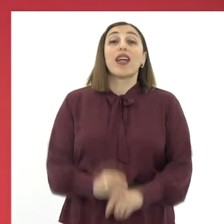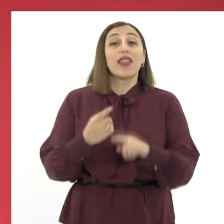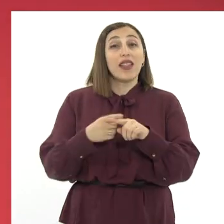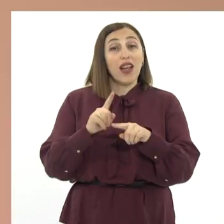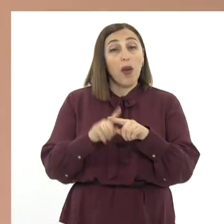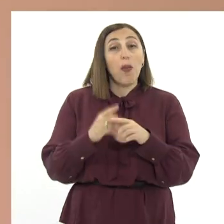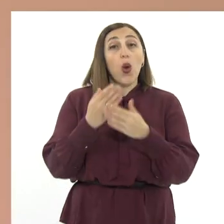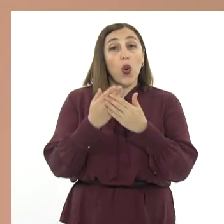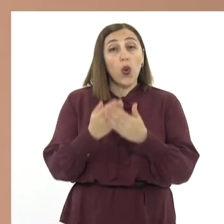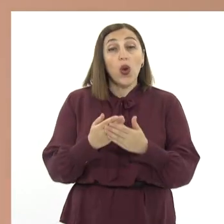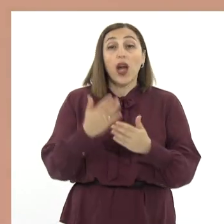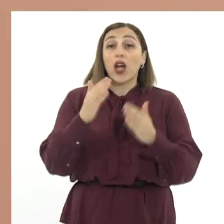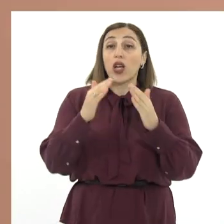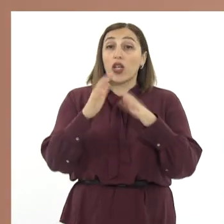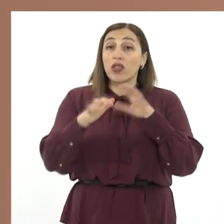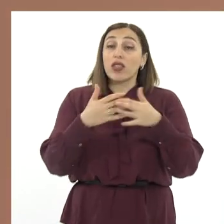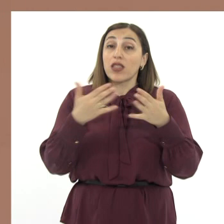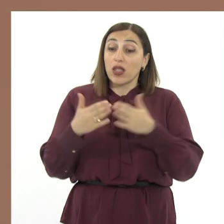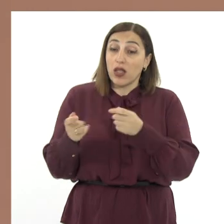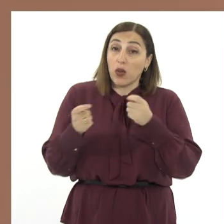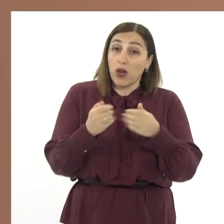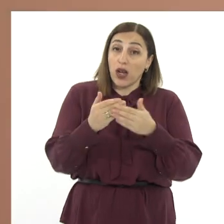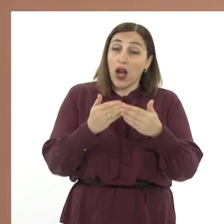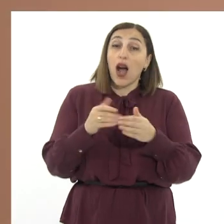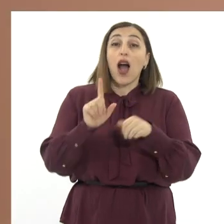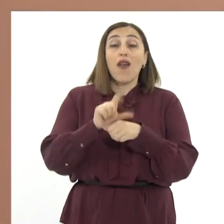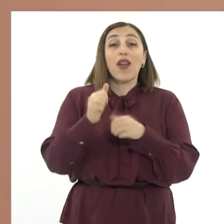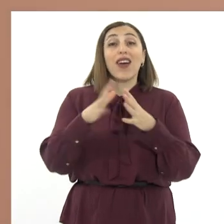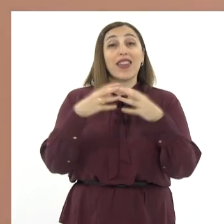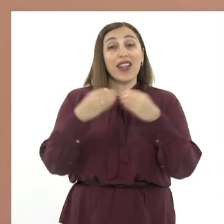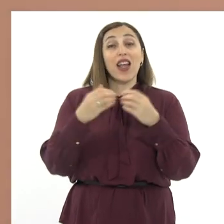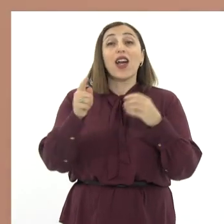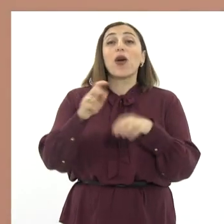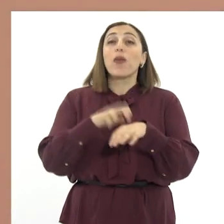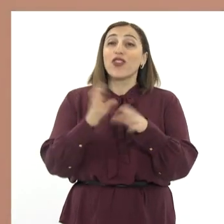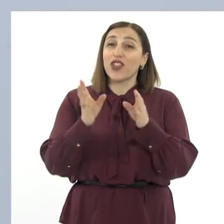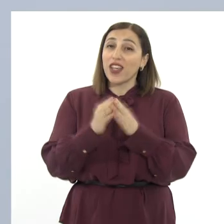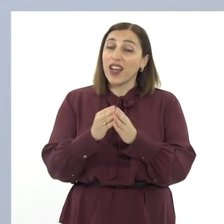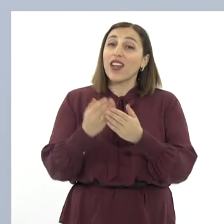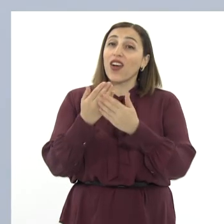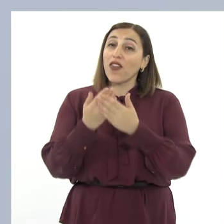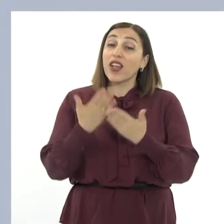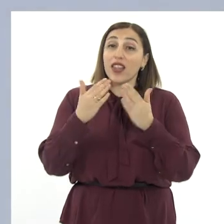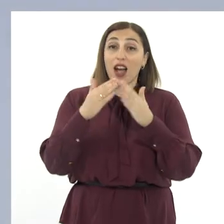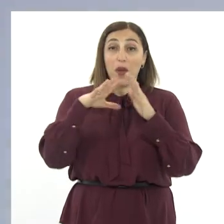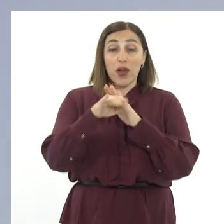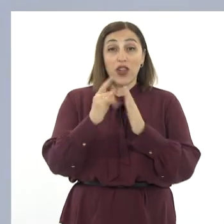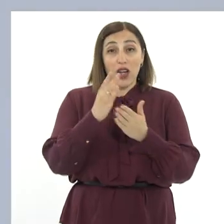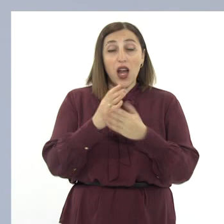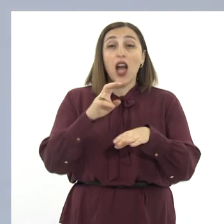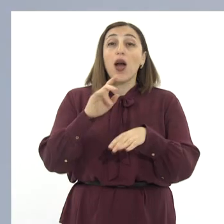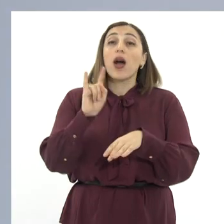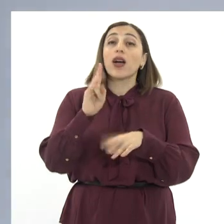եւ այլն։ Ուստի նա խորհուրդ է տրվում կենթանի տուն բերելուց առաջ խորհրդակցել ընտանեկան բժշկի հետ, եթե տանը երեխա կա,